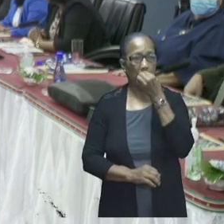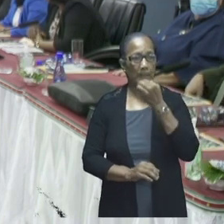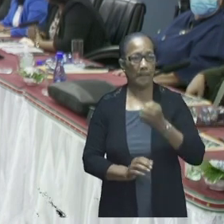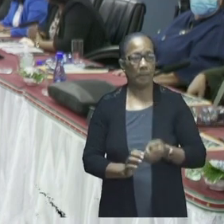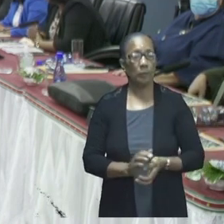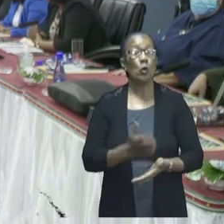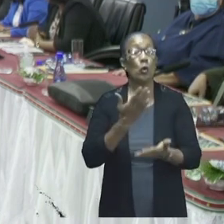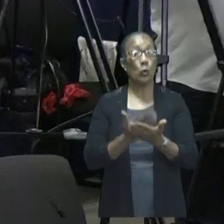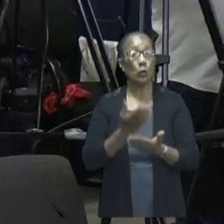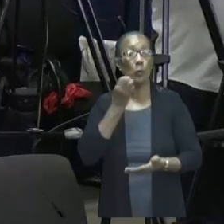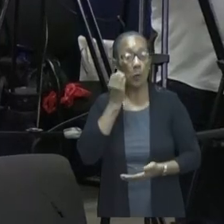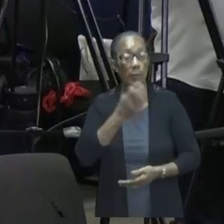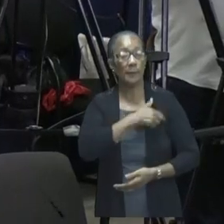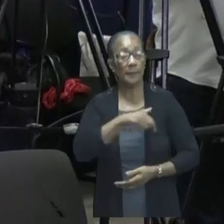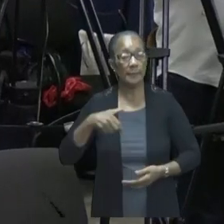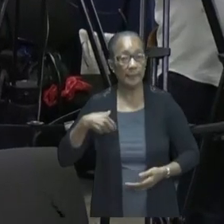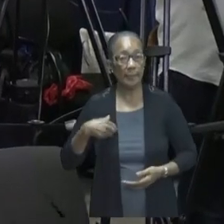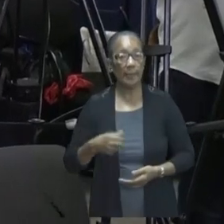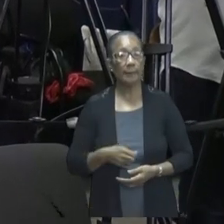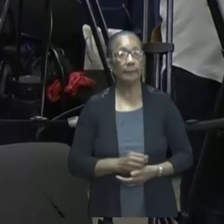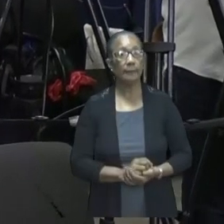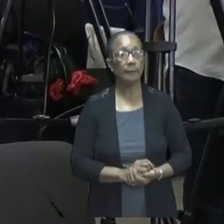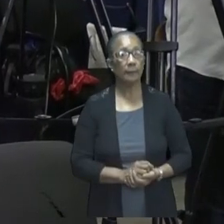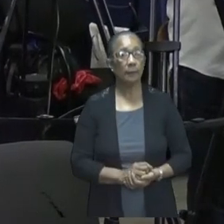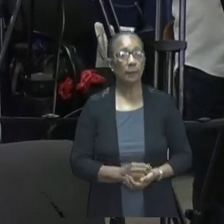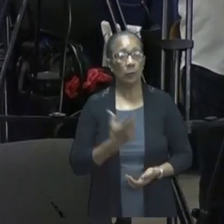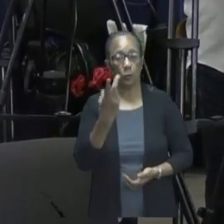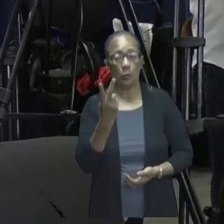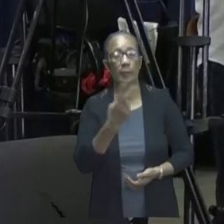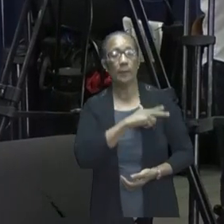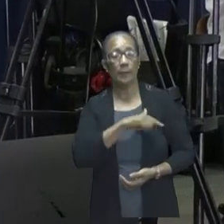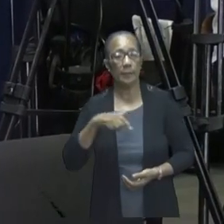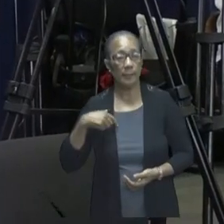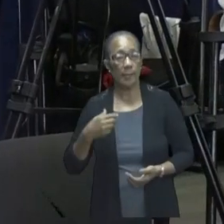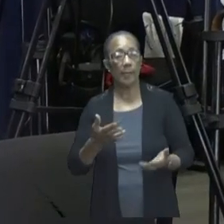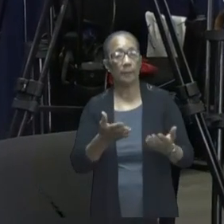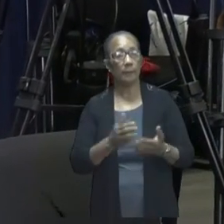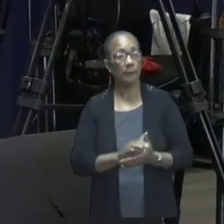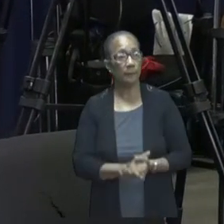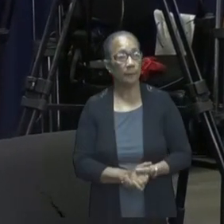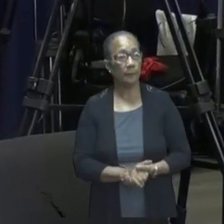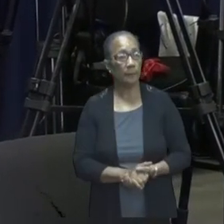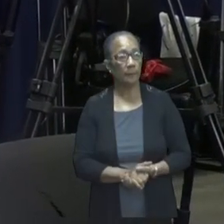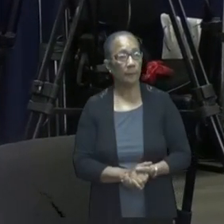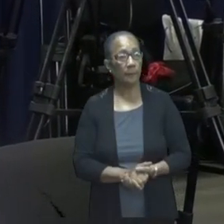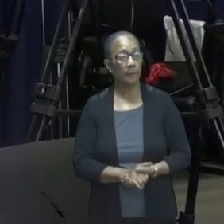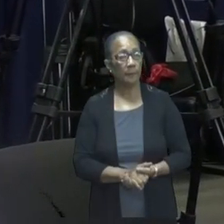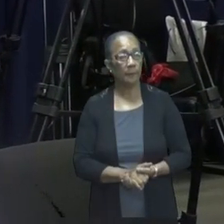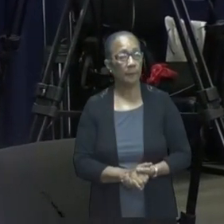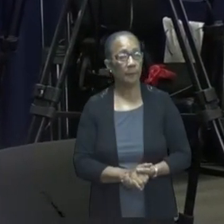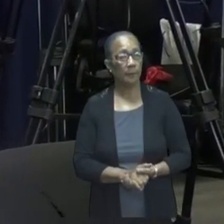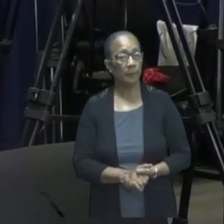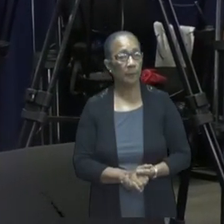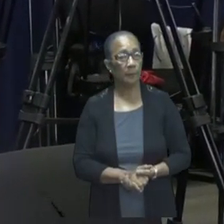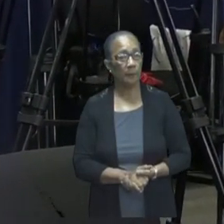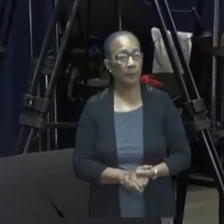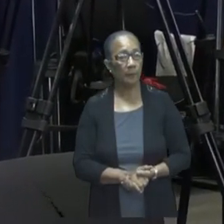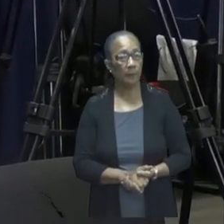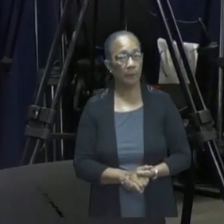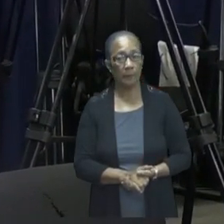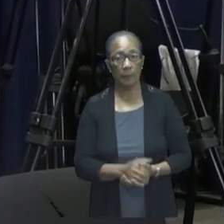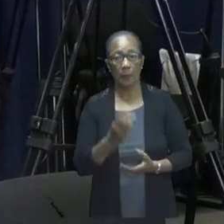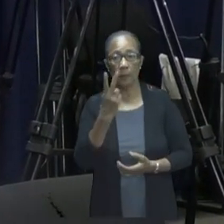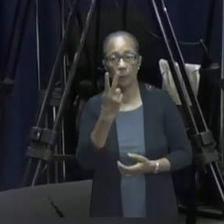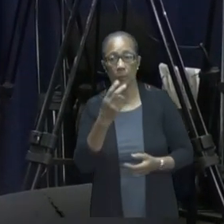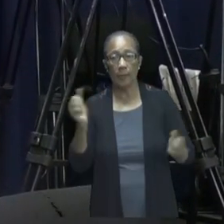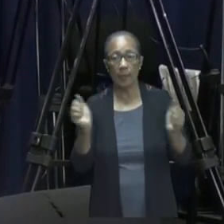goedemorgen president regering vice-president waarom ze u naar lange tijd weer twee